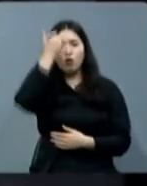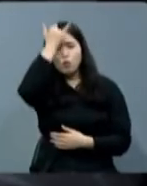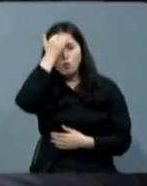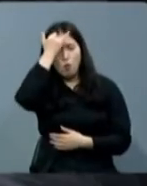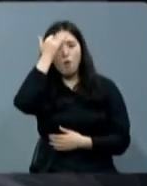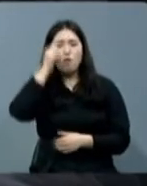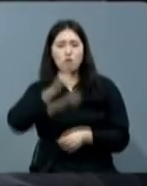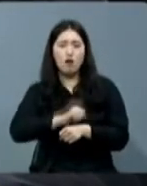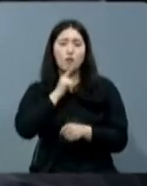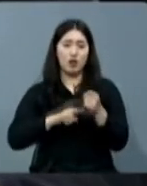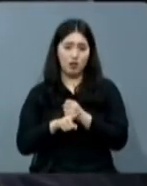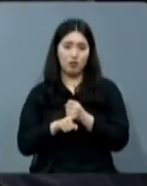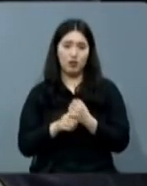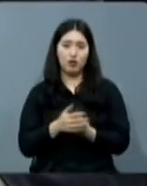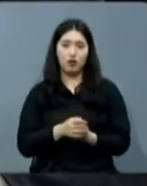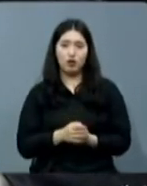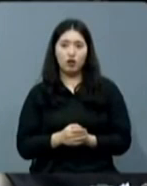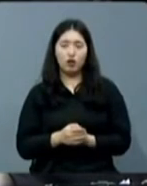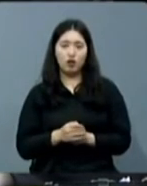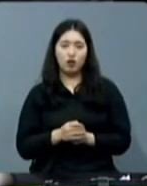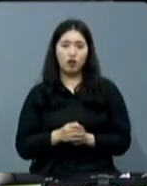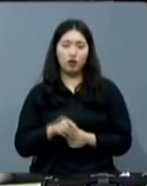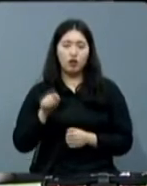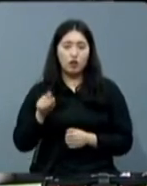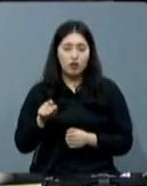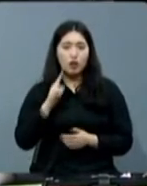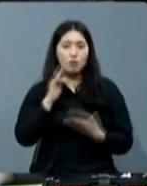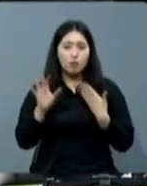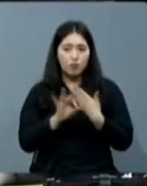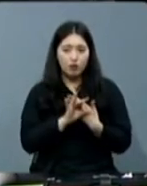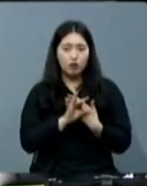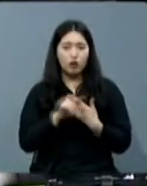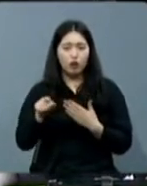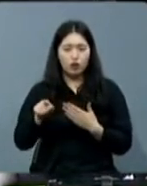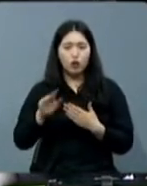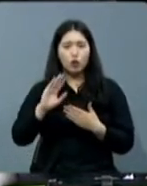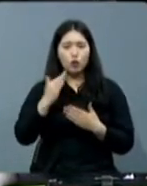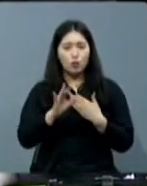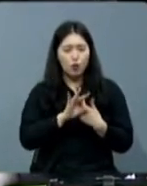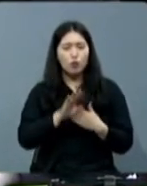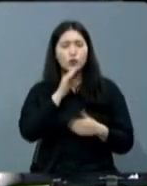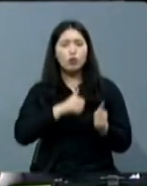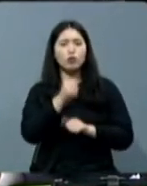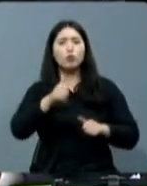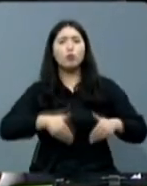뛰어나다고 나옵니다. 아, 이거 만약 본선에 나가시게 되면 이 극복을 해야 될 문제인데 어떻게